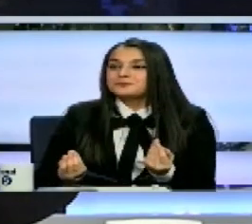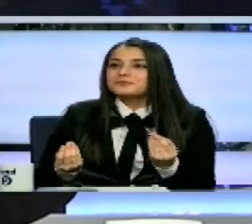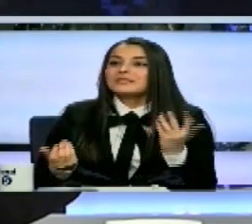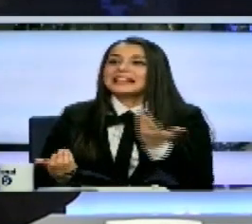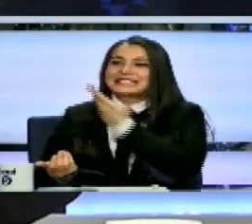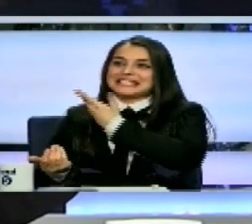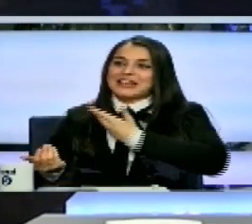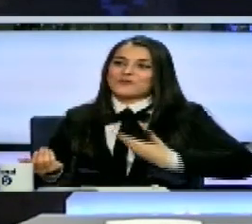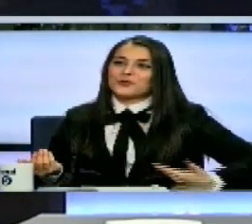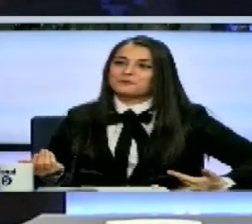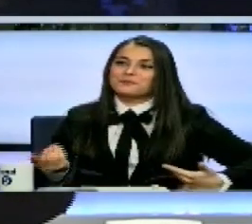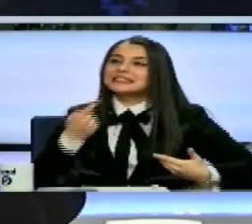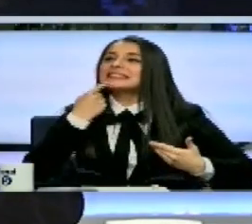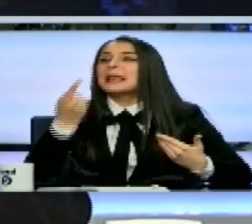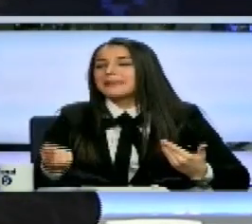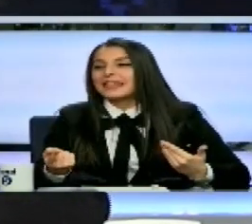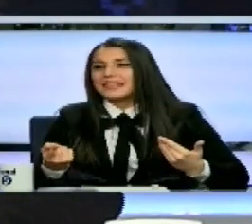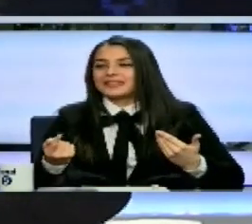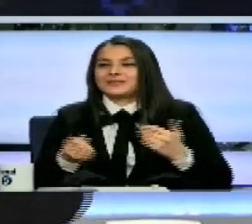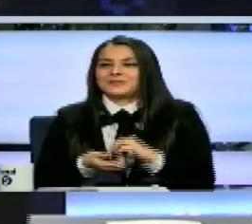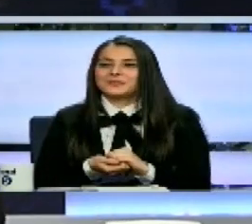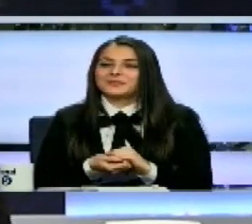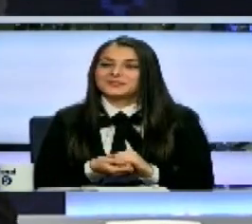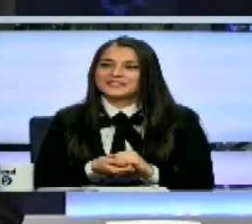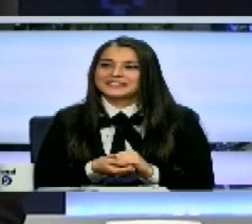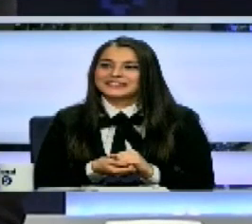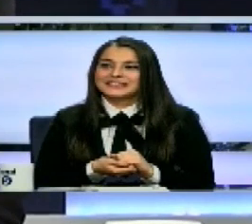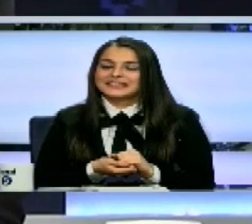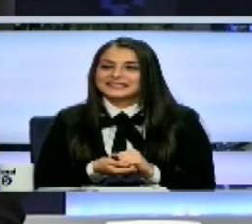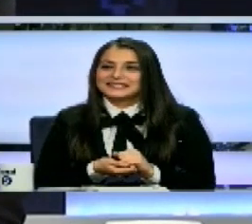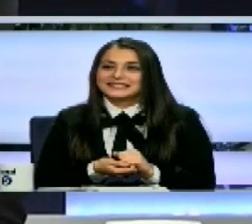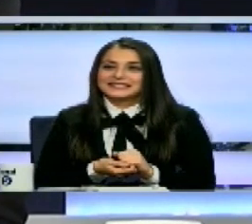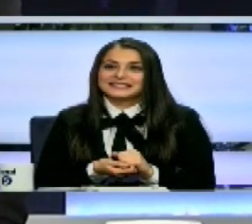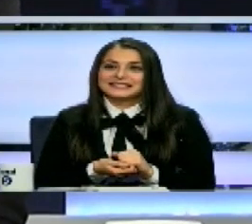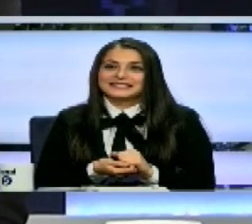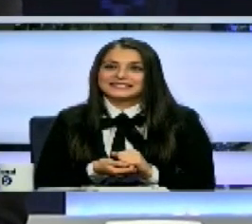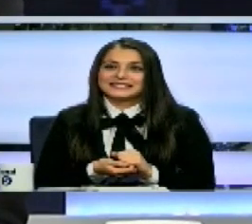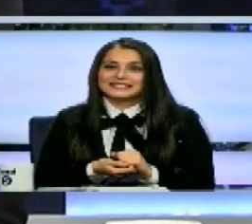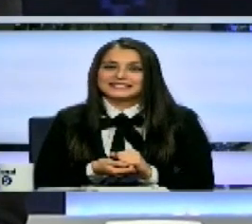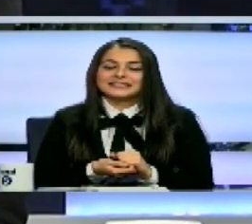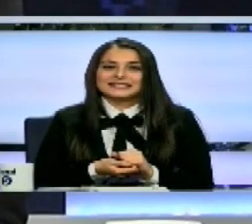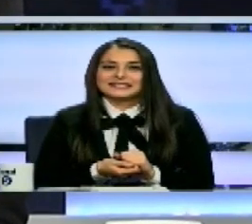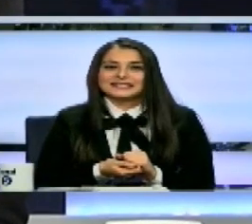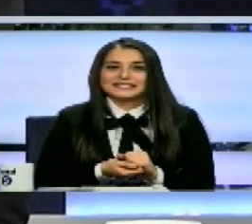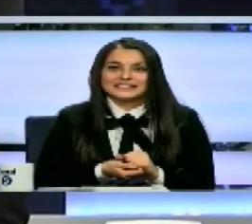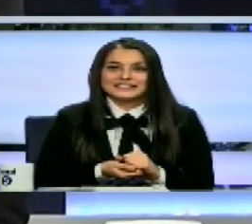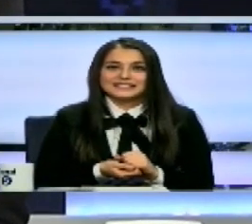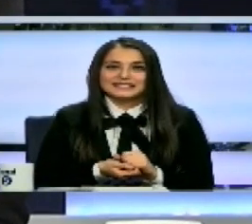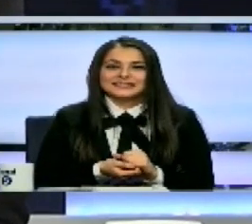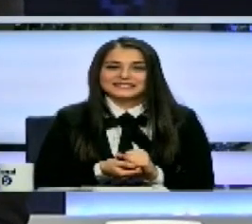bu da sizi seviyorum demek. Ben ilk sorumu şöyle sormak